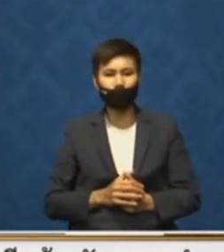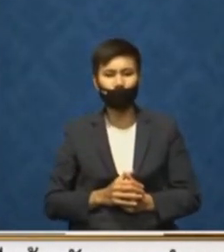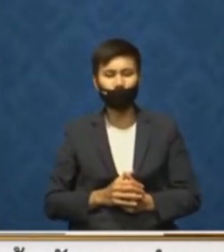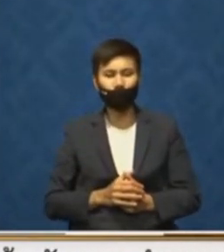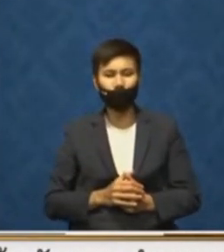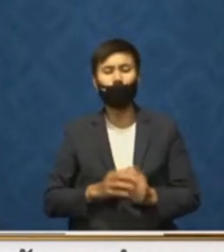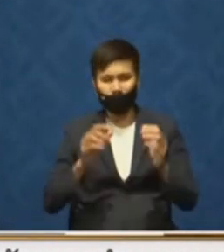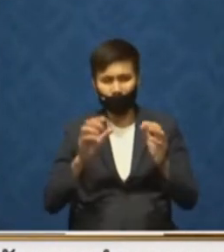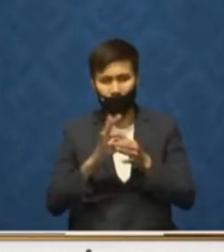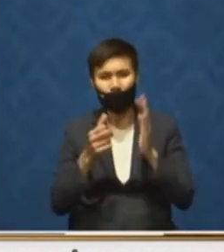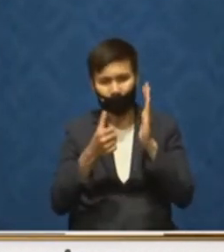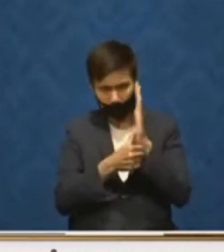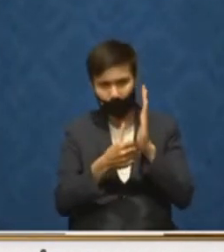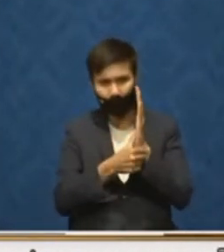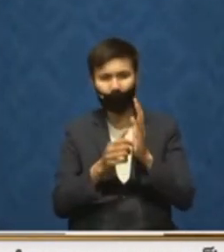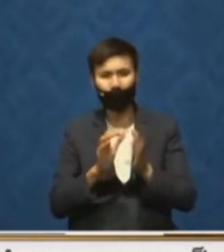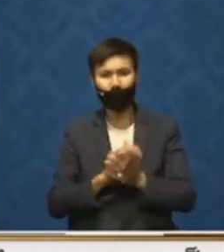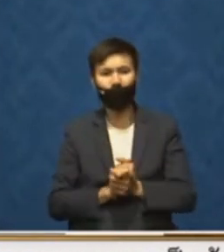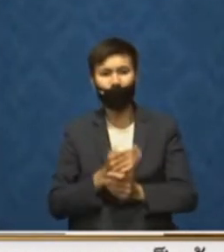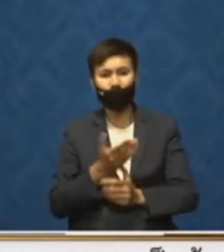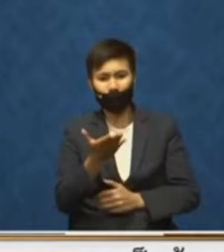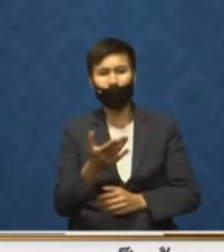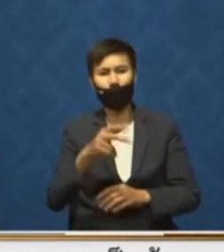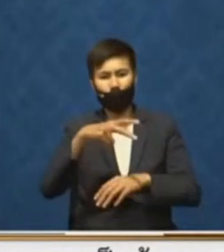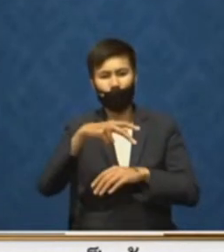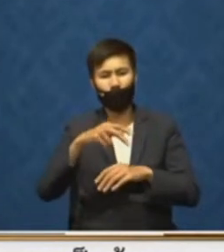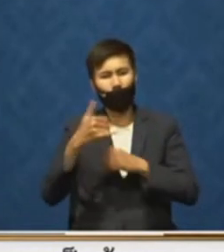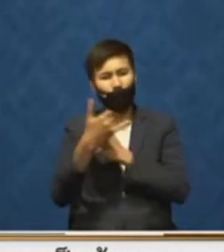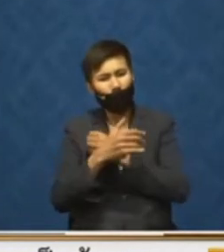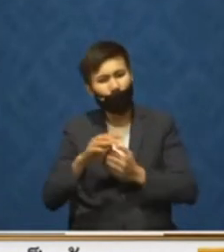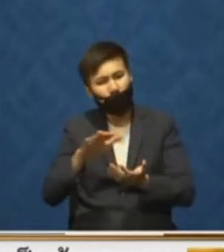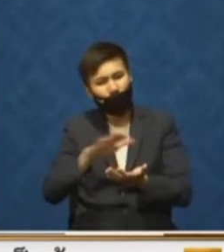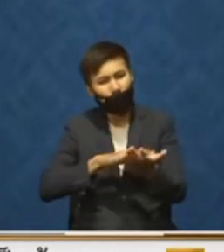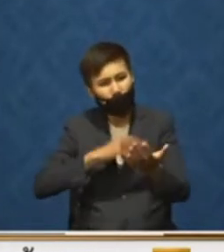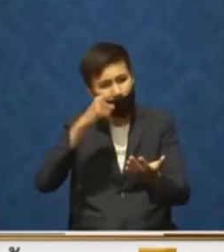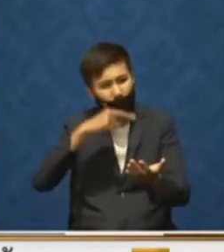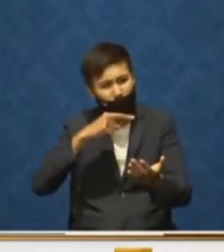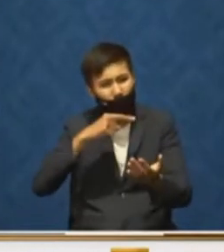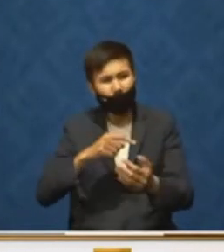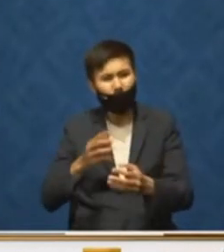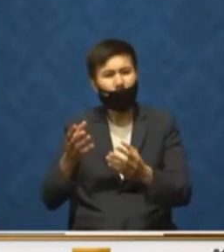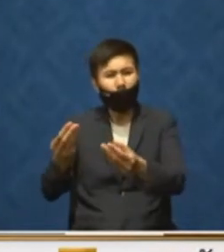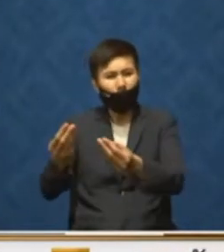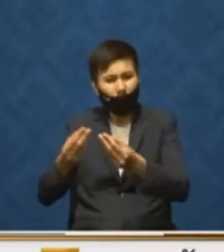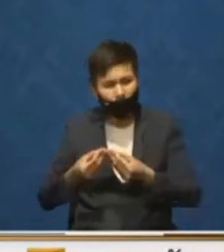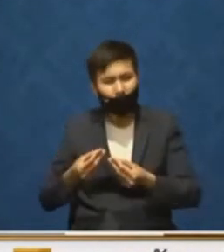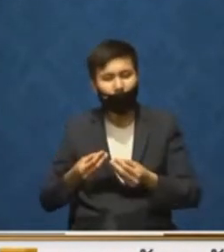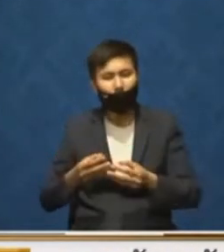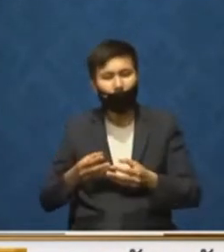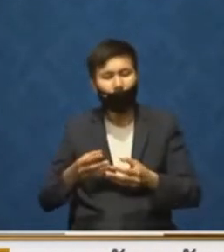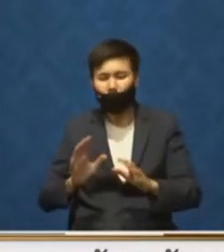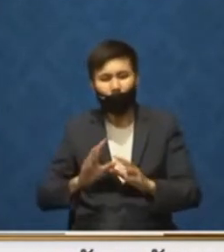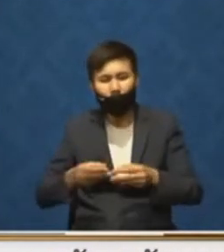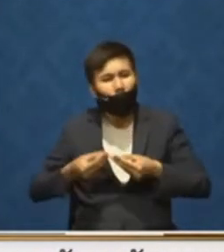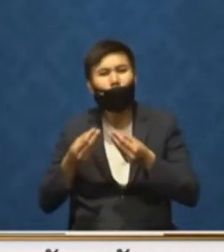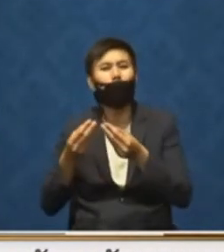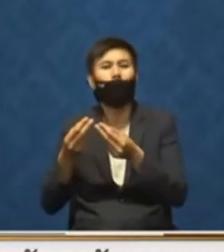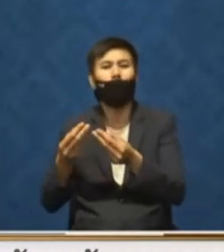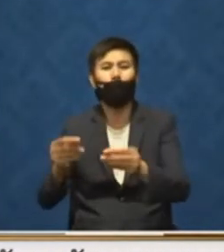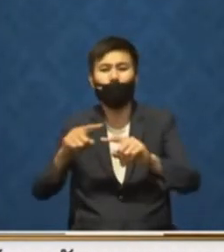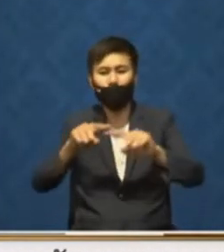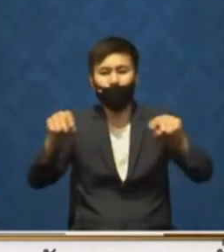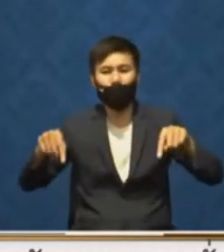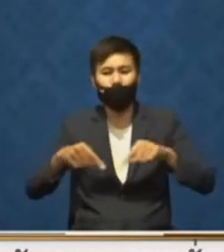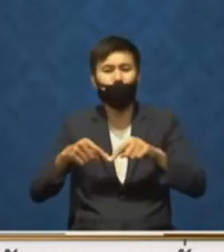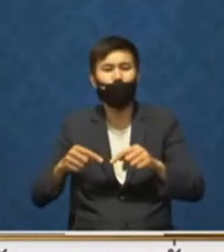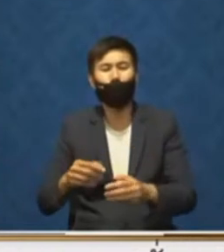ทำภาษีเป็นตัวใหญ่นะถ้าเป็นประเทศที่ท่านบอกว่าจะไม่ลงเยอะเขาให้ไปเลยครับพื้นที่เนี่ยคำใครพื้นที่อะไรคุณอยู่คนจะลง